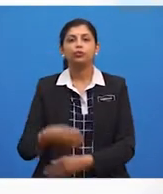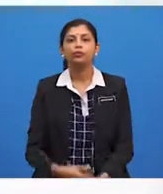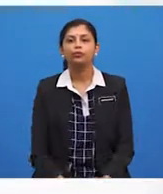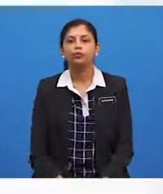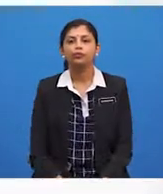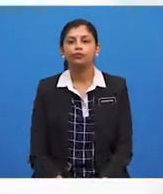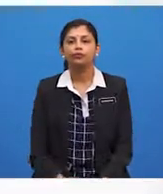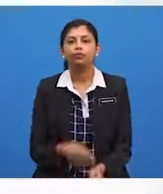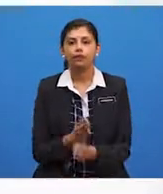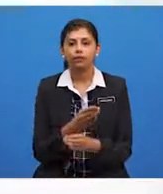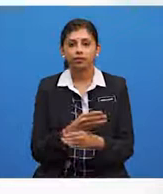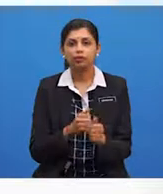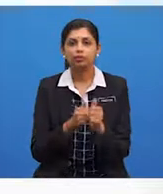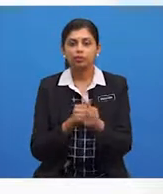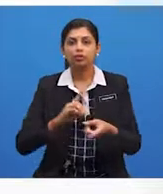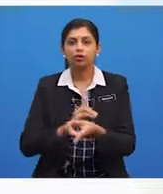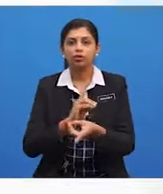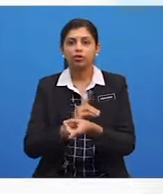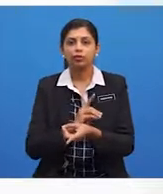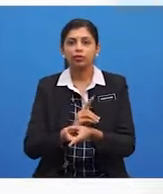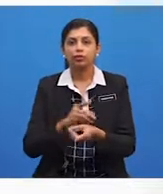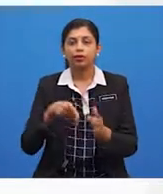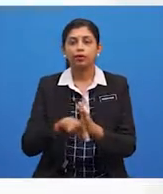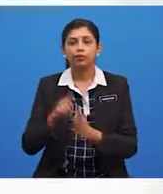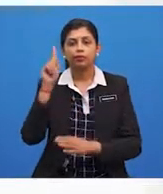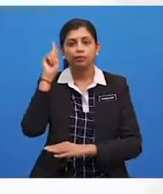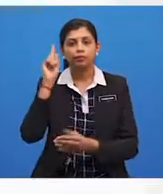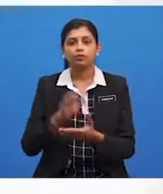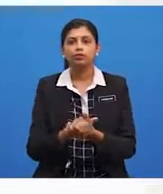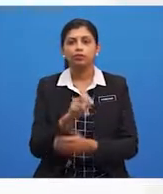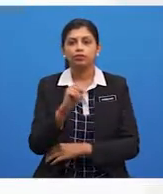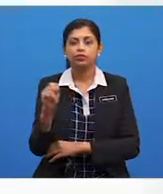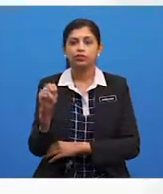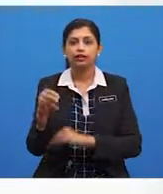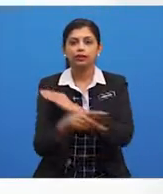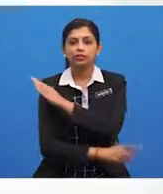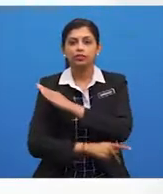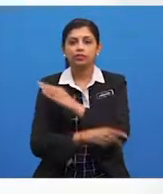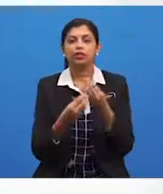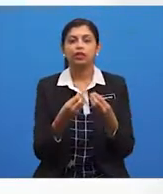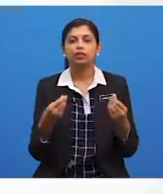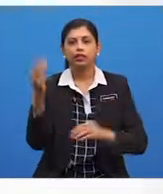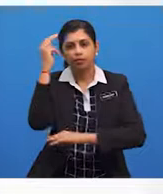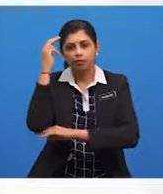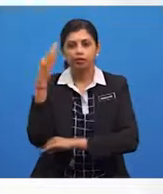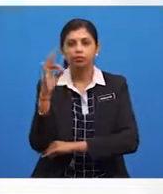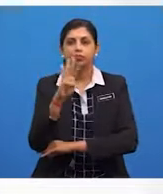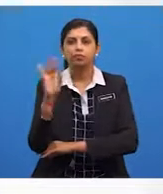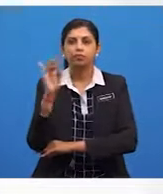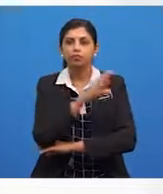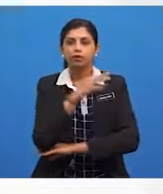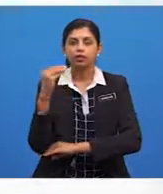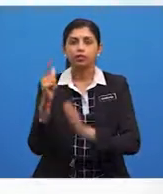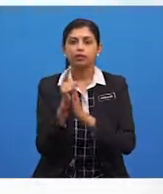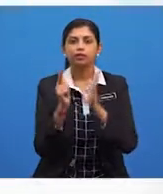ini dibentuk berdasarkan dokumen Perjanjian Persekutuan Tanah Melayu 1948 dan Perlembagaan